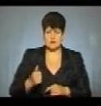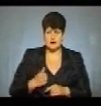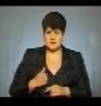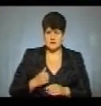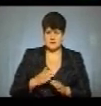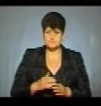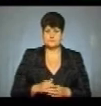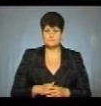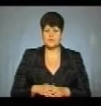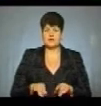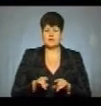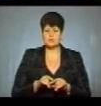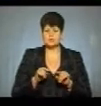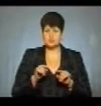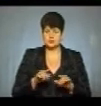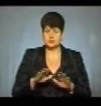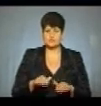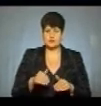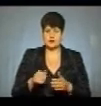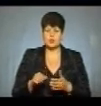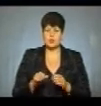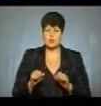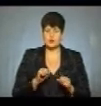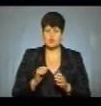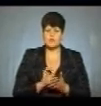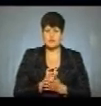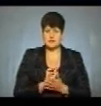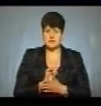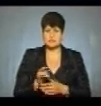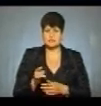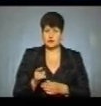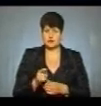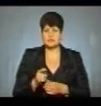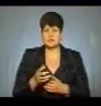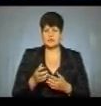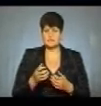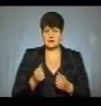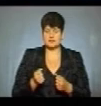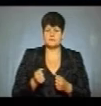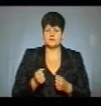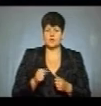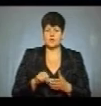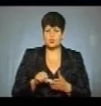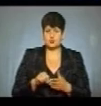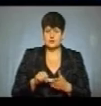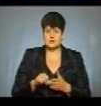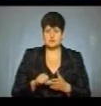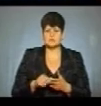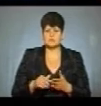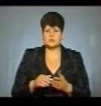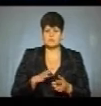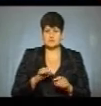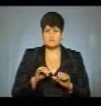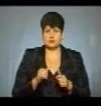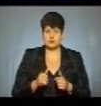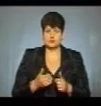Також тут видавалися урядові газети. Тернополяни взяли участь в формуванні Галицької армії. Були сформовані добровольчі